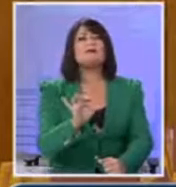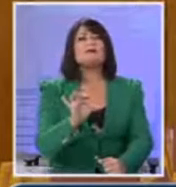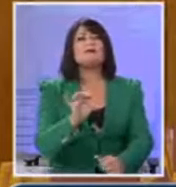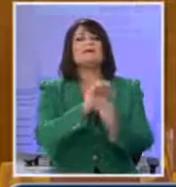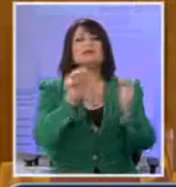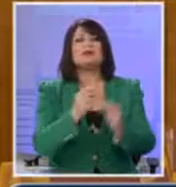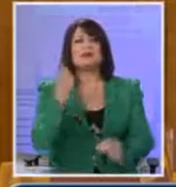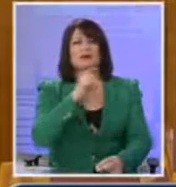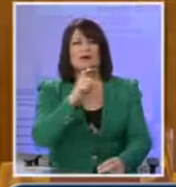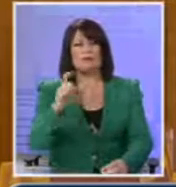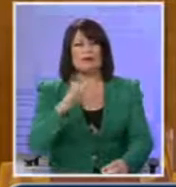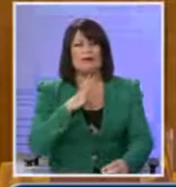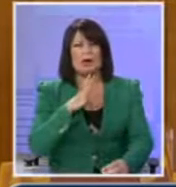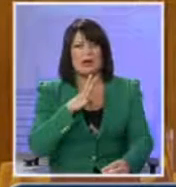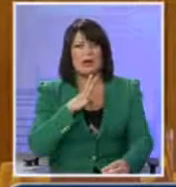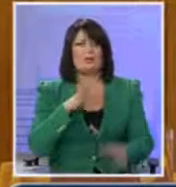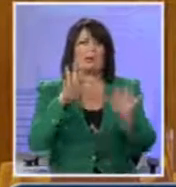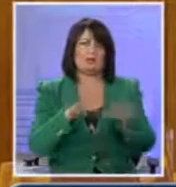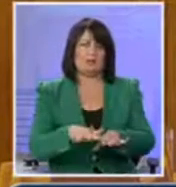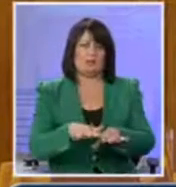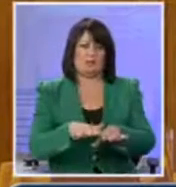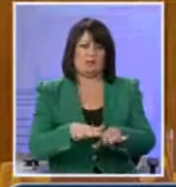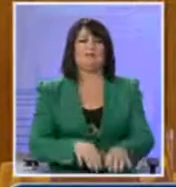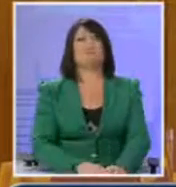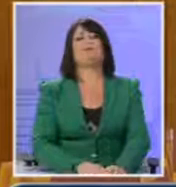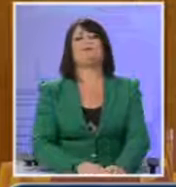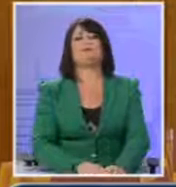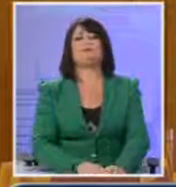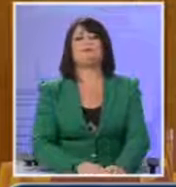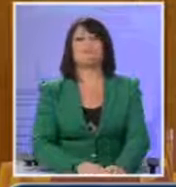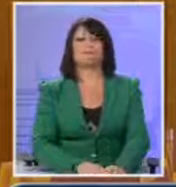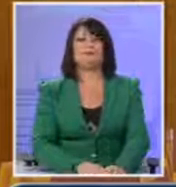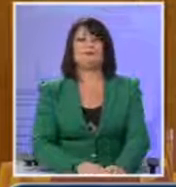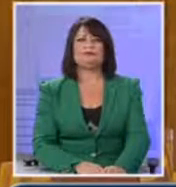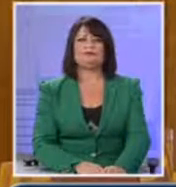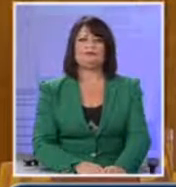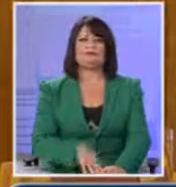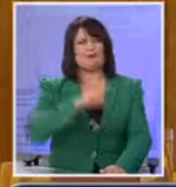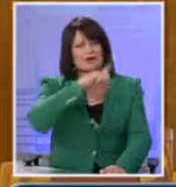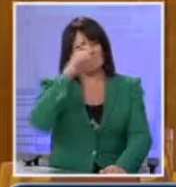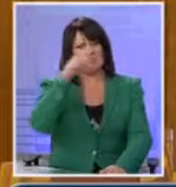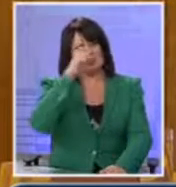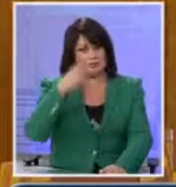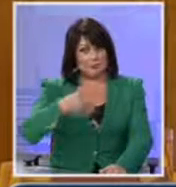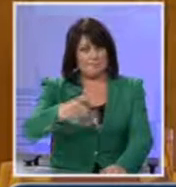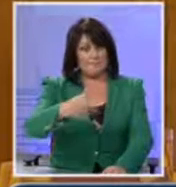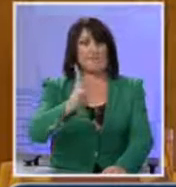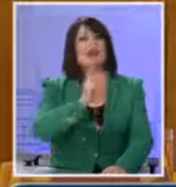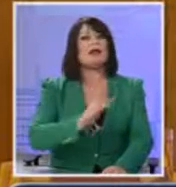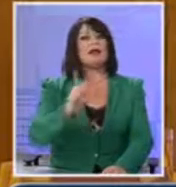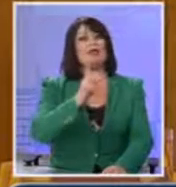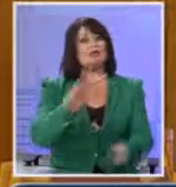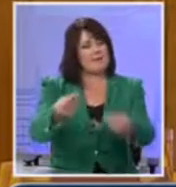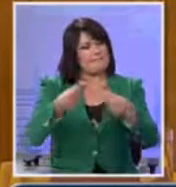τουλάχιστον 1 εκατομμύριο συμπολίτες μας στην ανεργία. Παρά τις τρομακτικές δυσκολίες μπροστά μας, η κοινωνία ανέθεσε